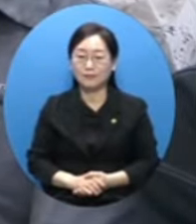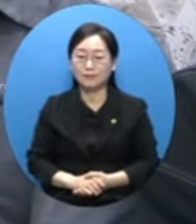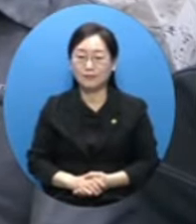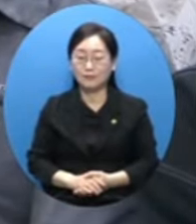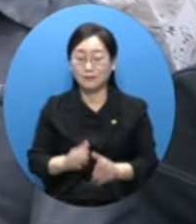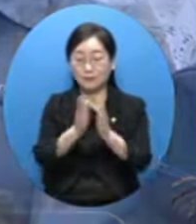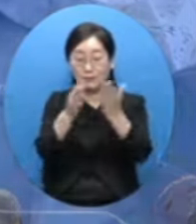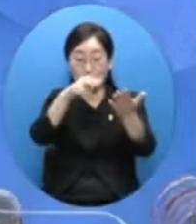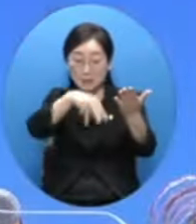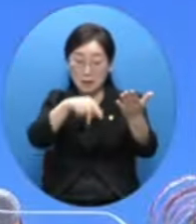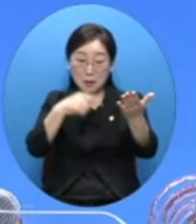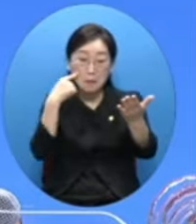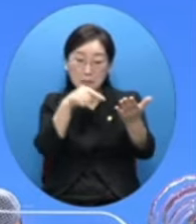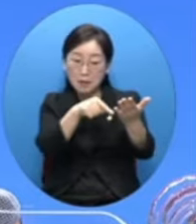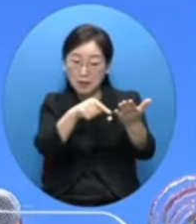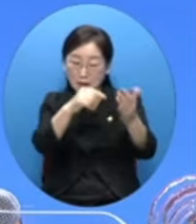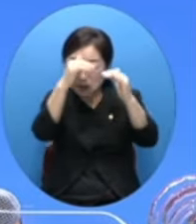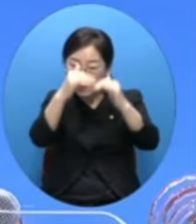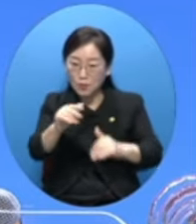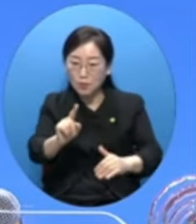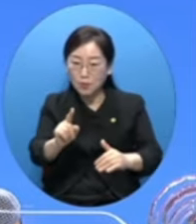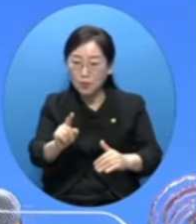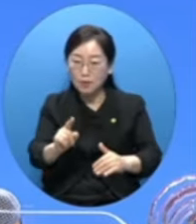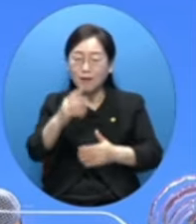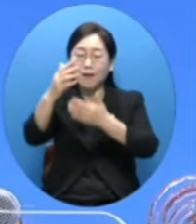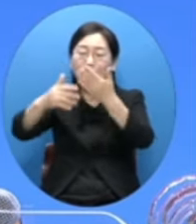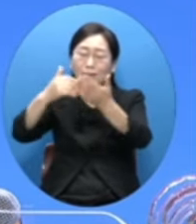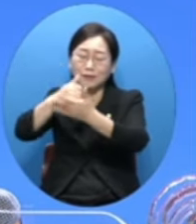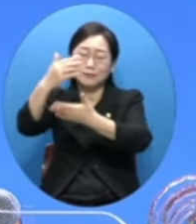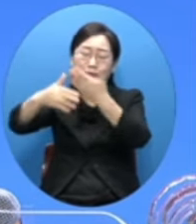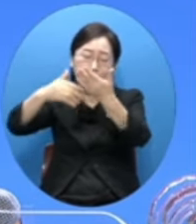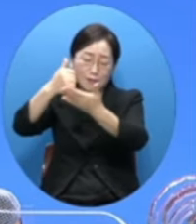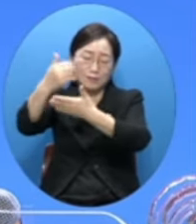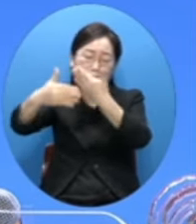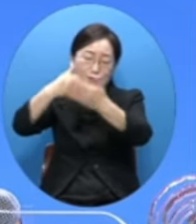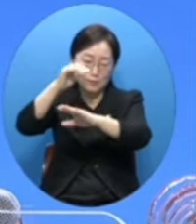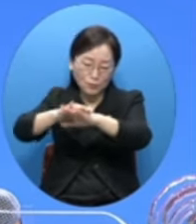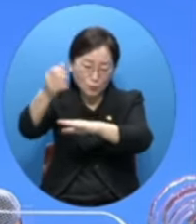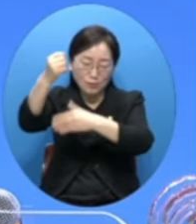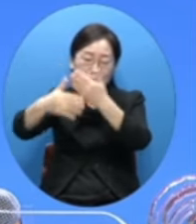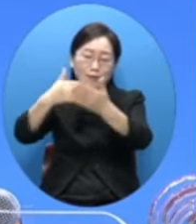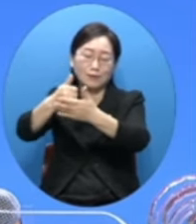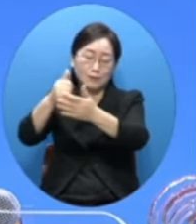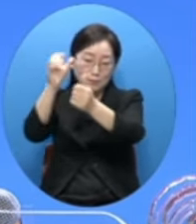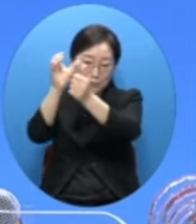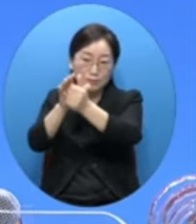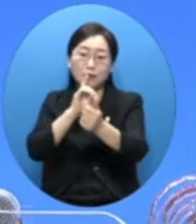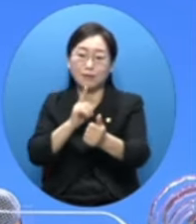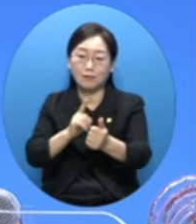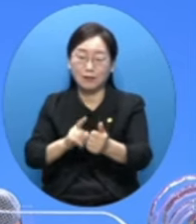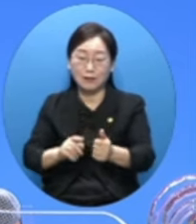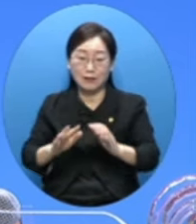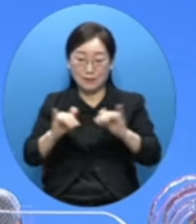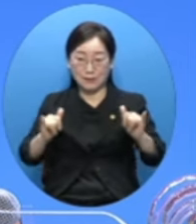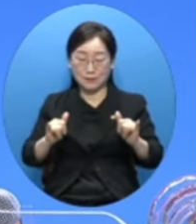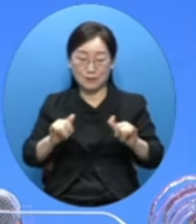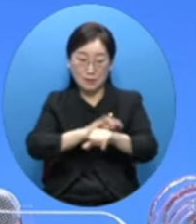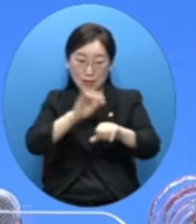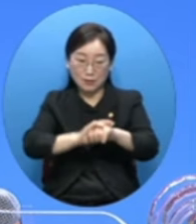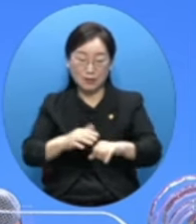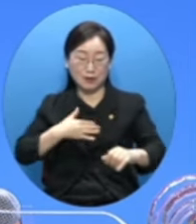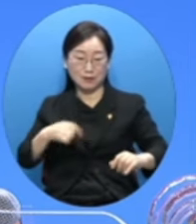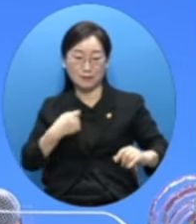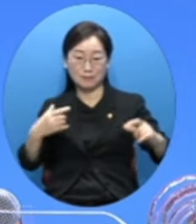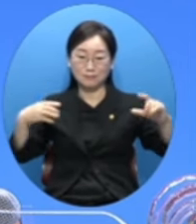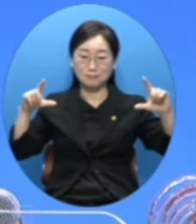책을 보면요, 그가 곳곳에서 하나님이 하셨다, 하나님이 하셨다, 하나님이 하셨다. 사람들은 잘 되면 내가 잘나서 잘된 줄